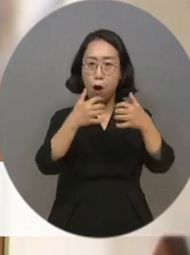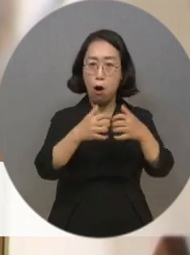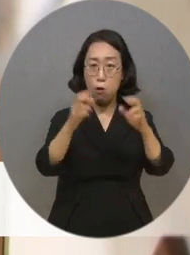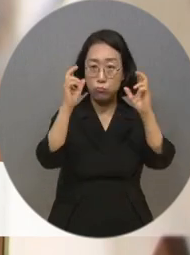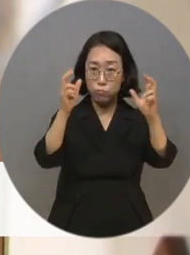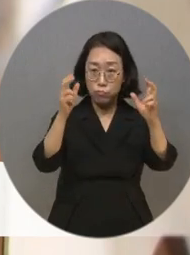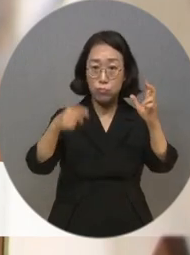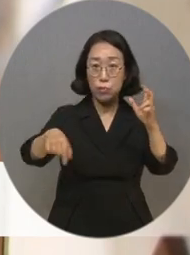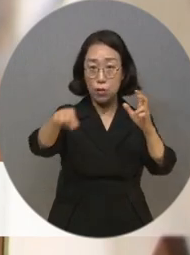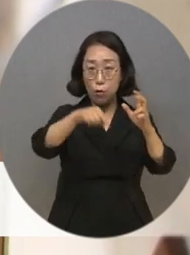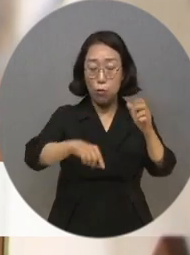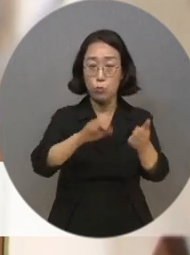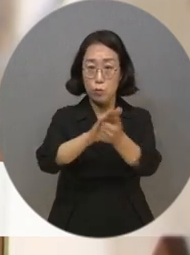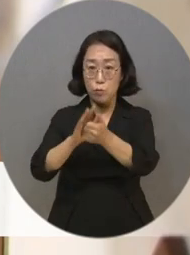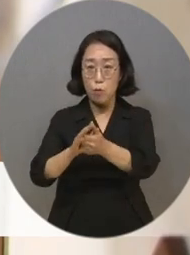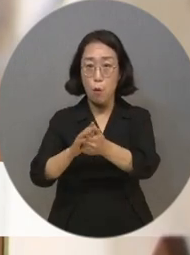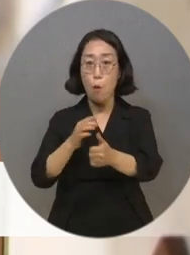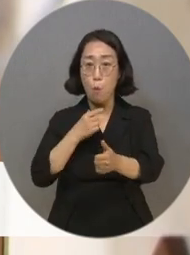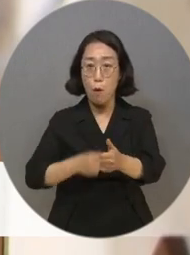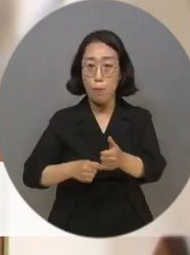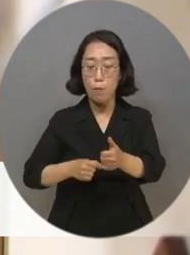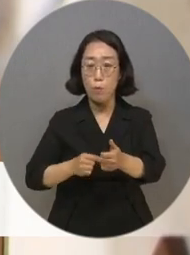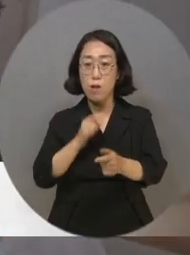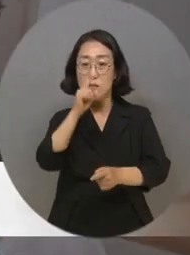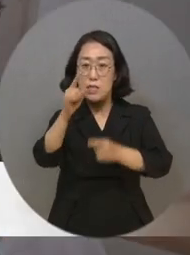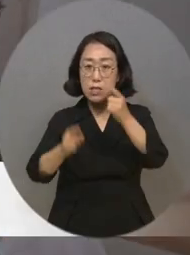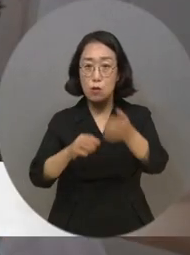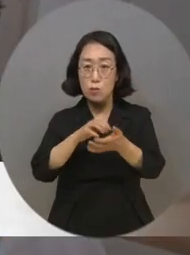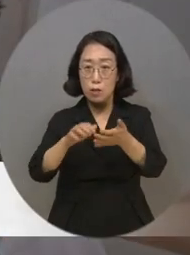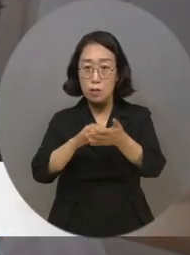지원은 지원 사업에 대한 수요가 당초 계획 물량인